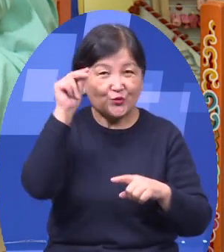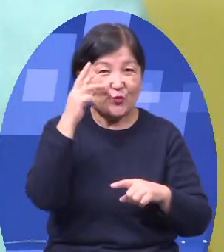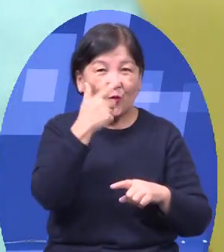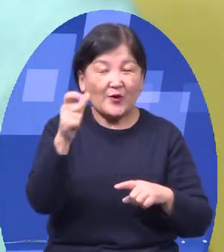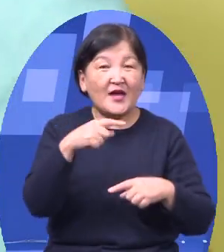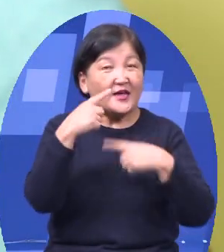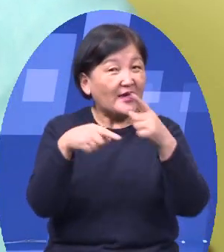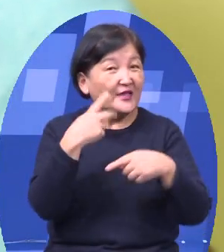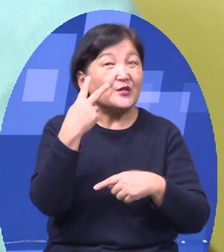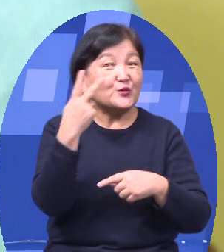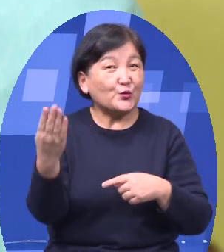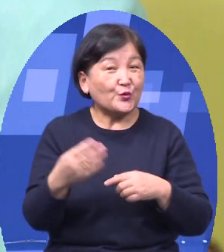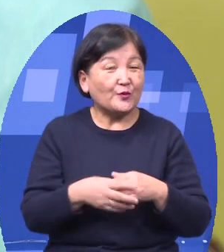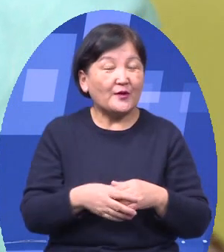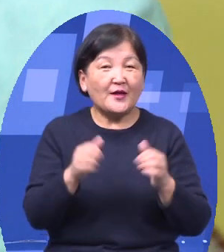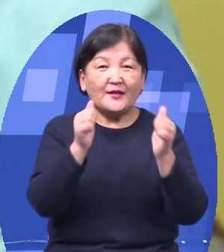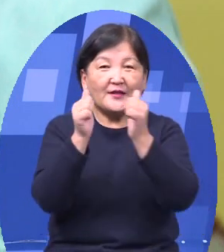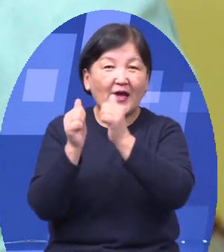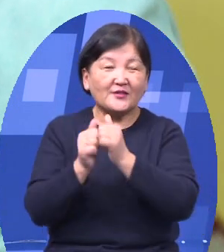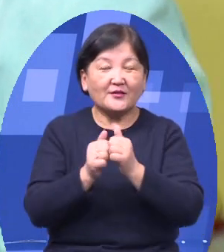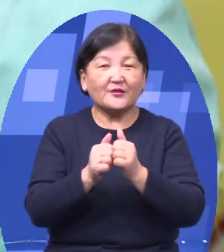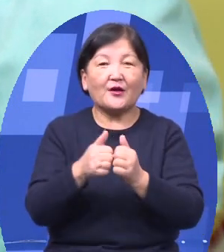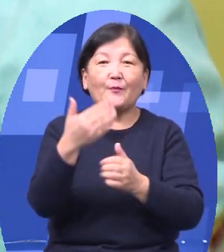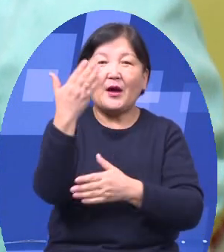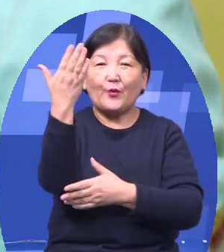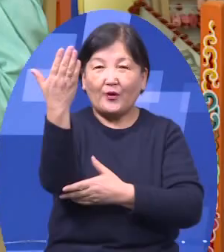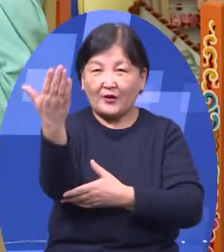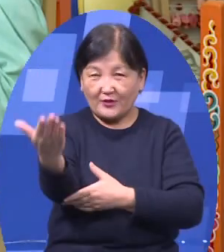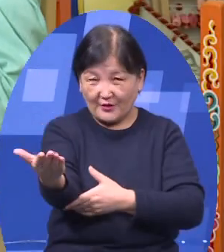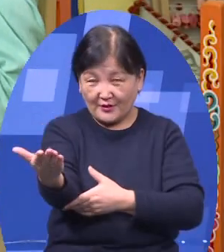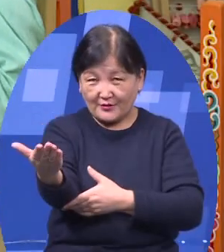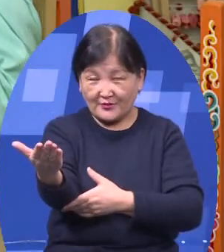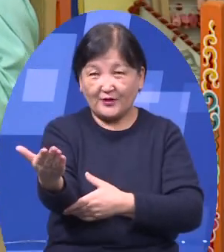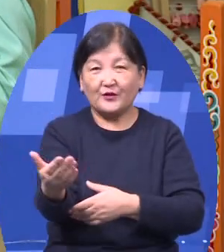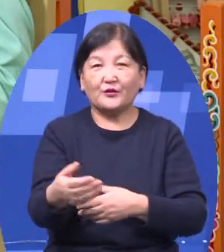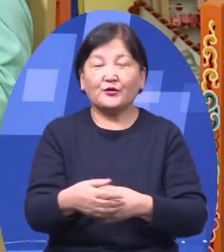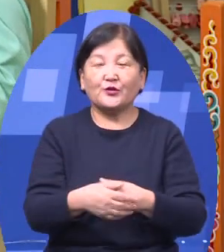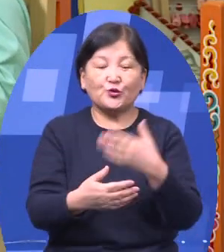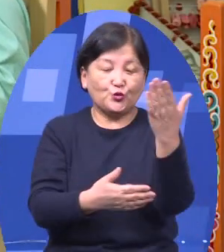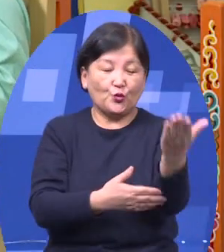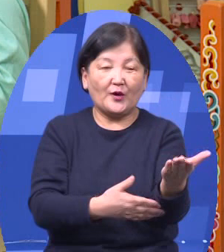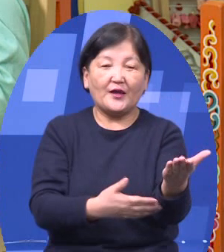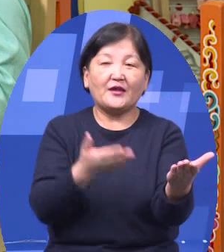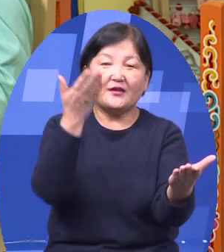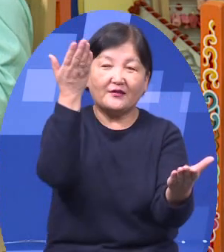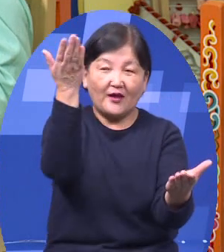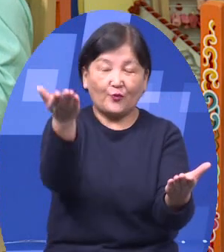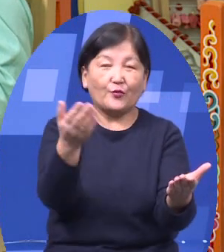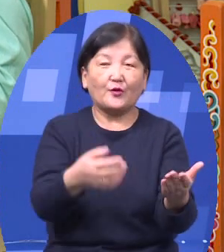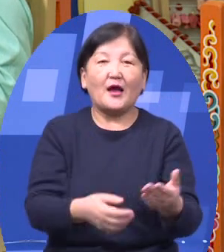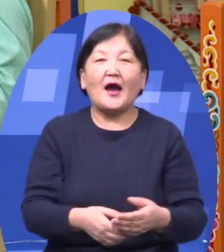шүү. Найзууд залгахдоо баруун гараа залгаж байгаа хүнийхээ зүүн гарны дээгүүр